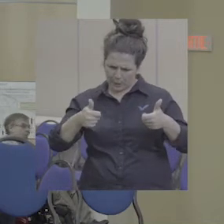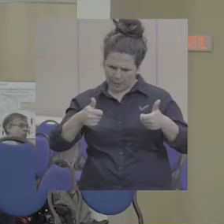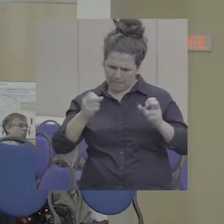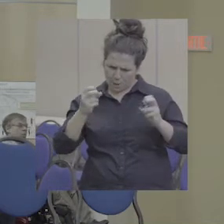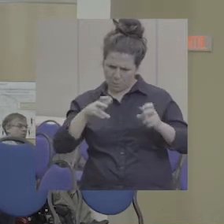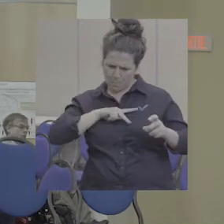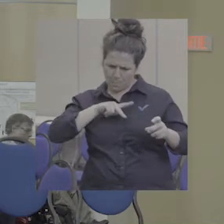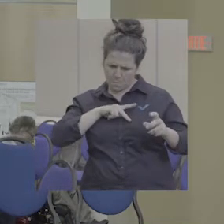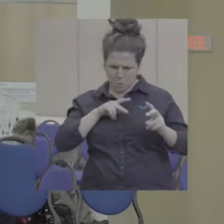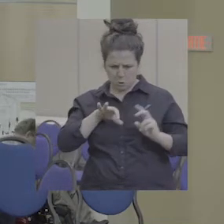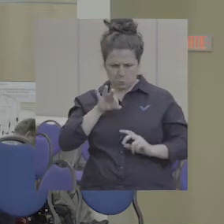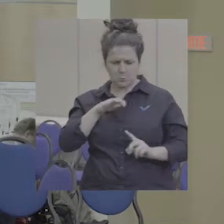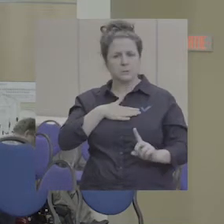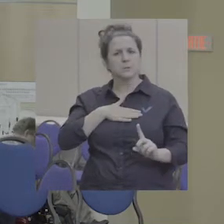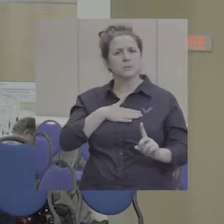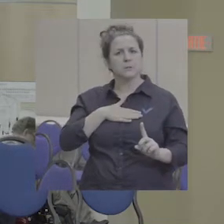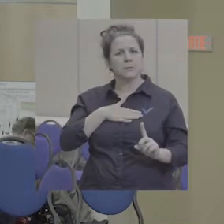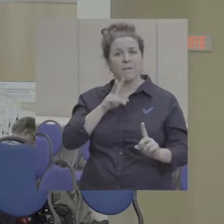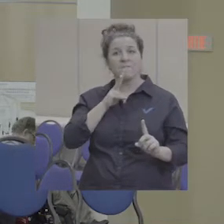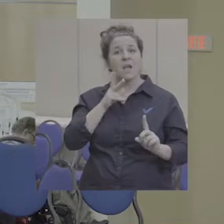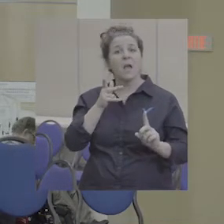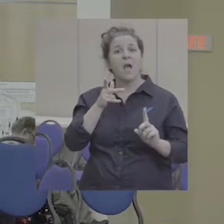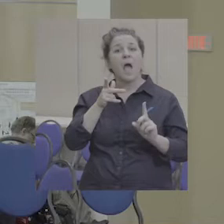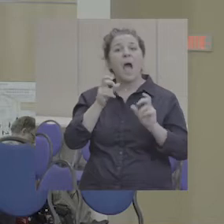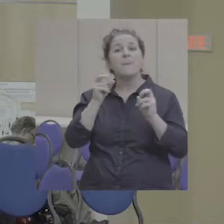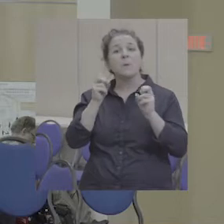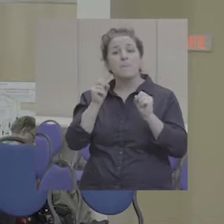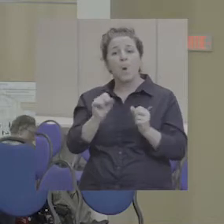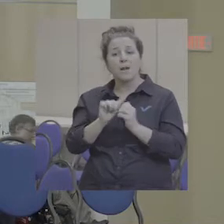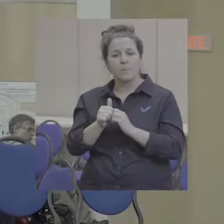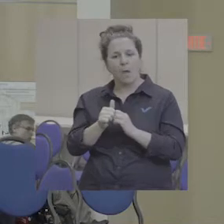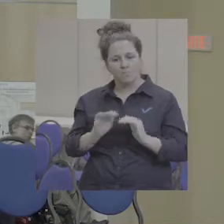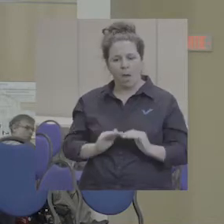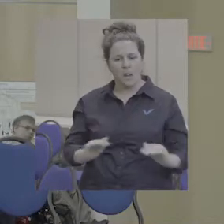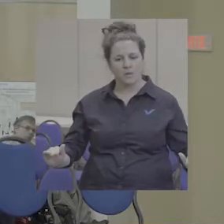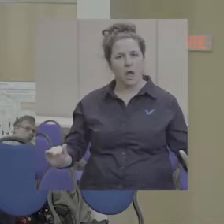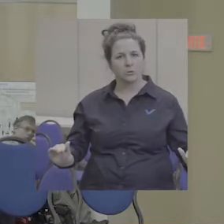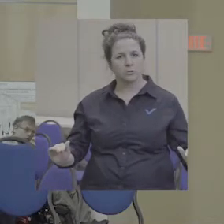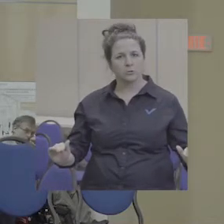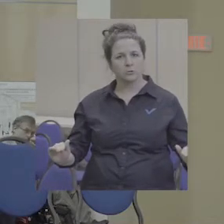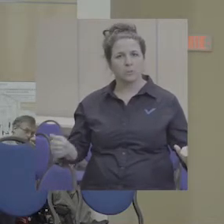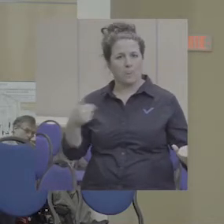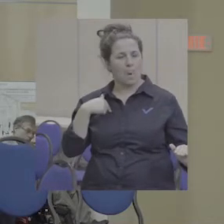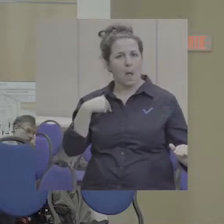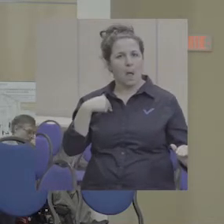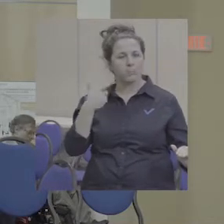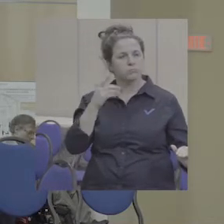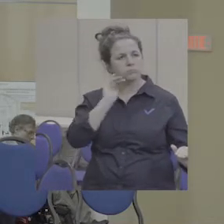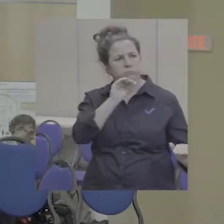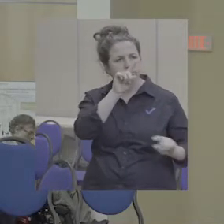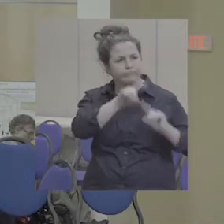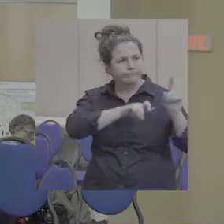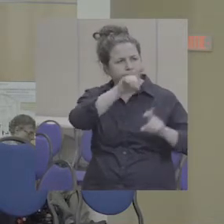les appartements datables sont à l'étage et que je ne sais pas ce quoi, je me renseigne quand